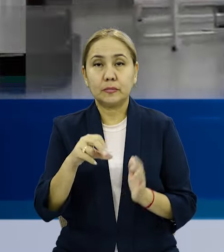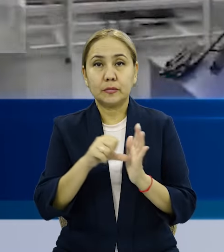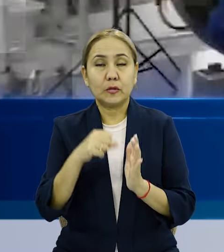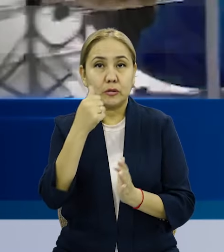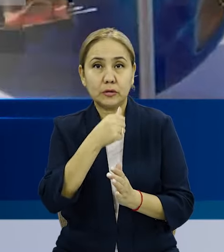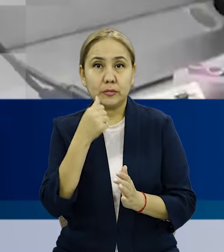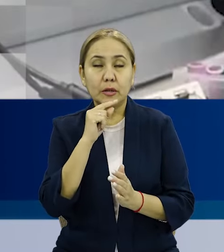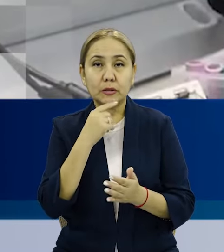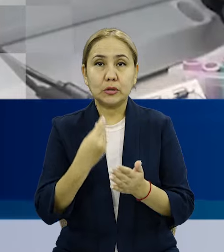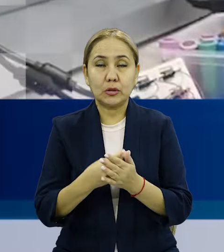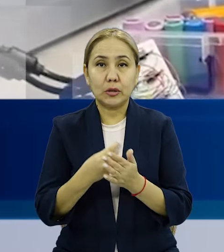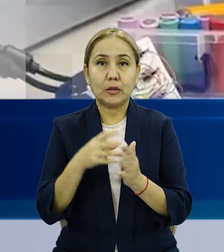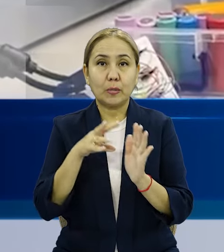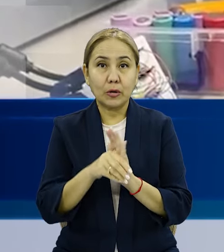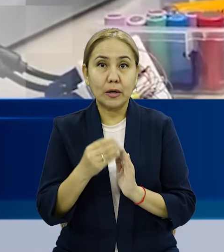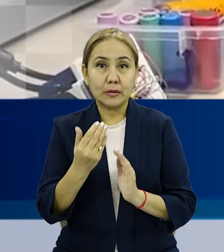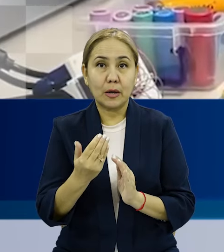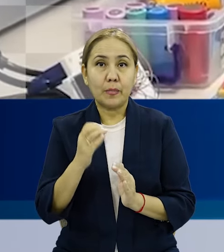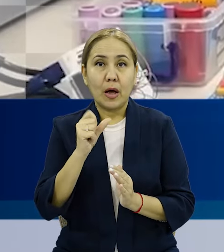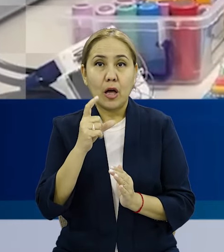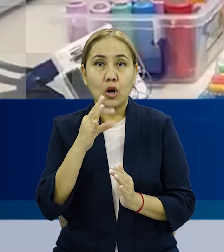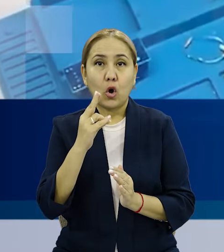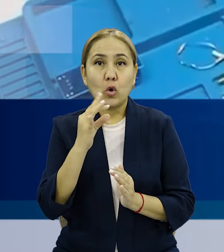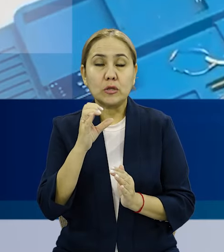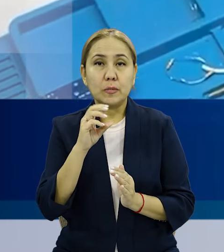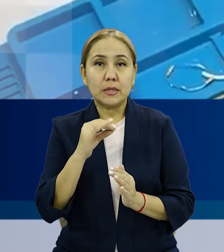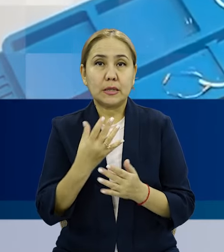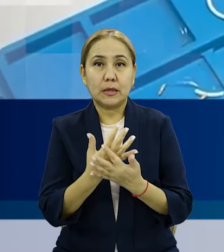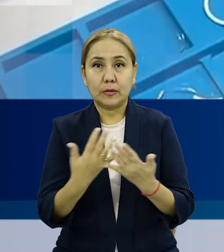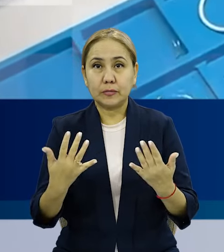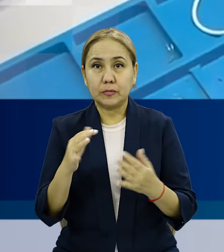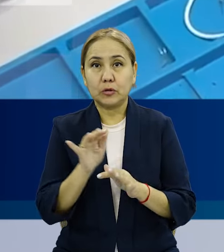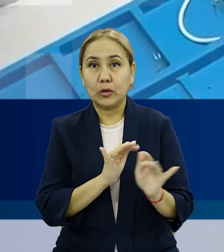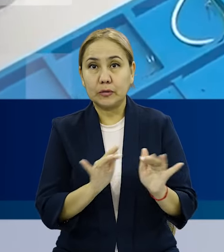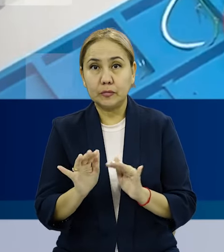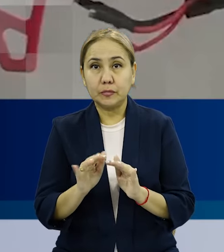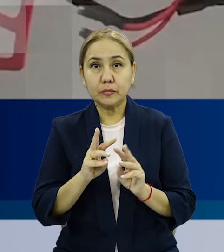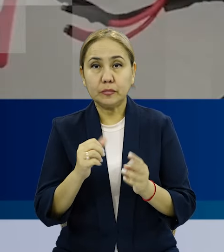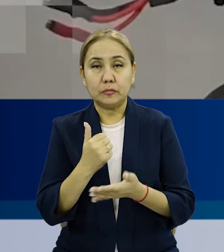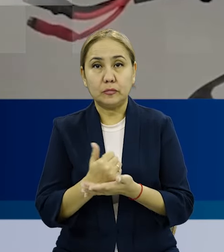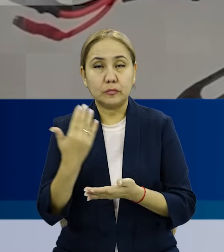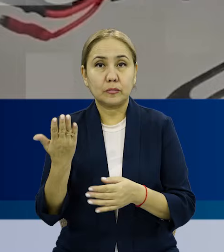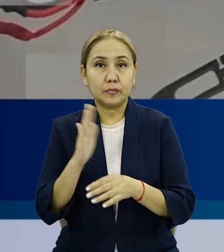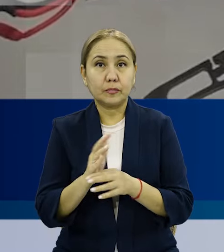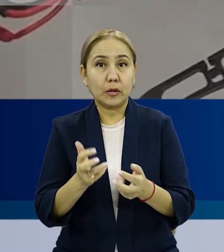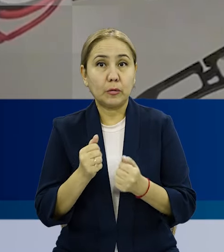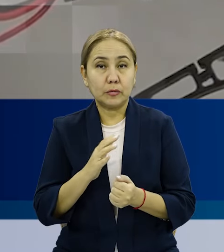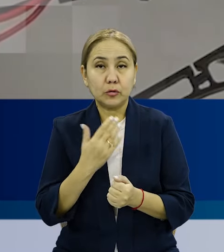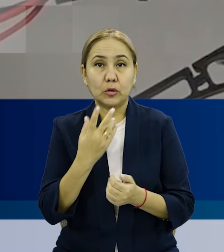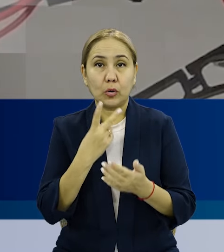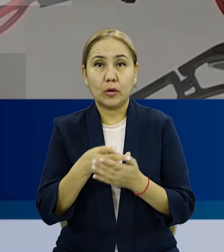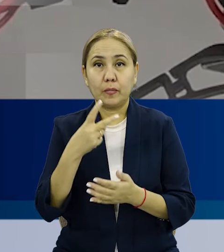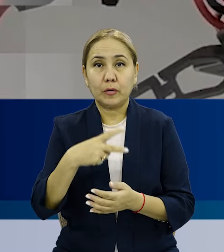2024-2026 yillarda iqtisodiyot tarmoqlarida aerokosmik texnologiyalarni joriy etish chora-tadbirlar to'g'risidagi prezident farmoni qabul qilindi. Unga